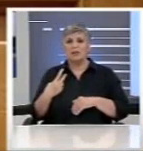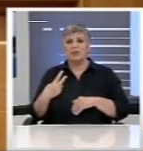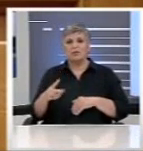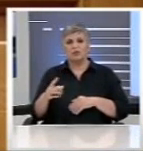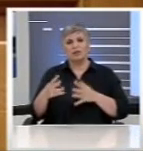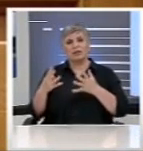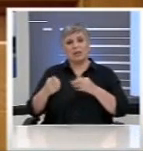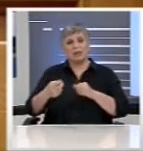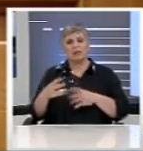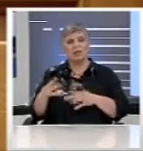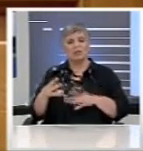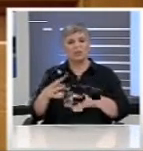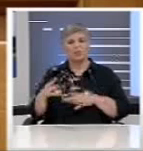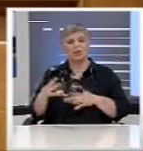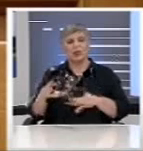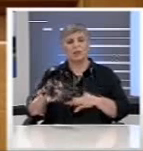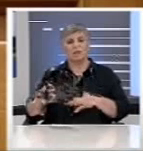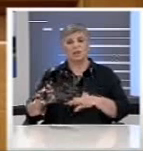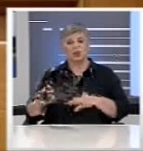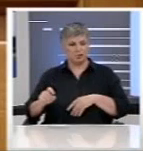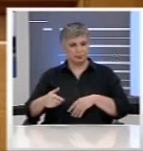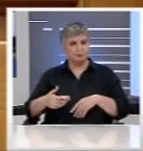237.964.000. Για τη λίστα Μπόριανς.